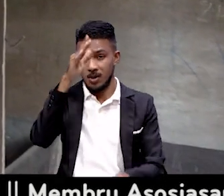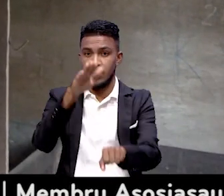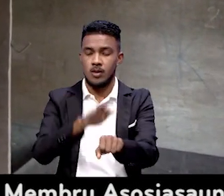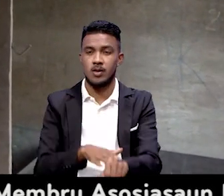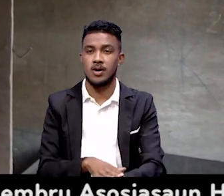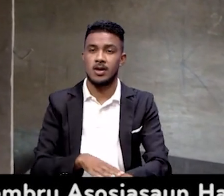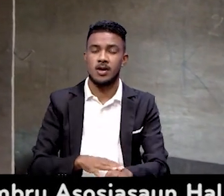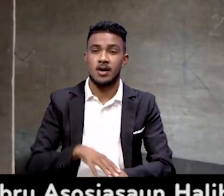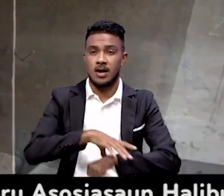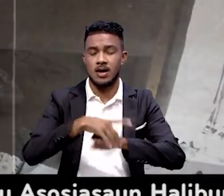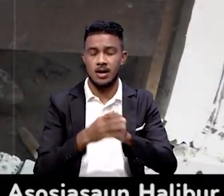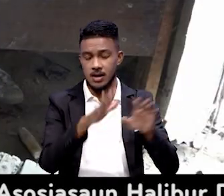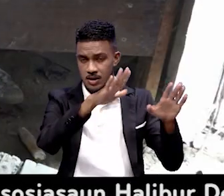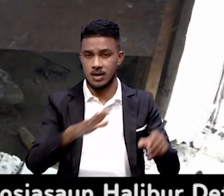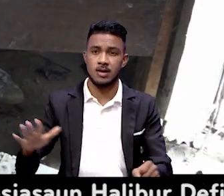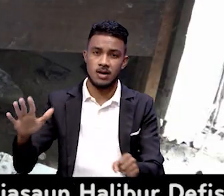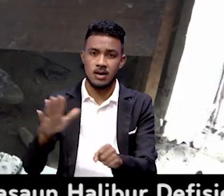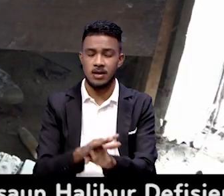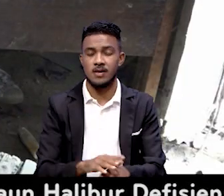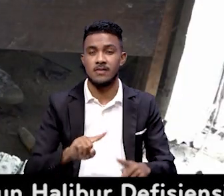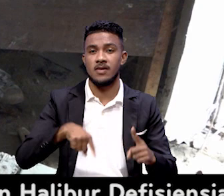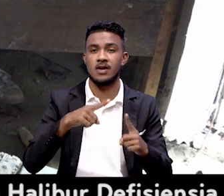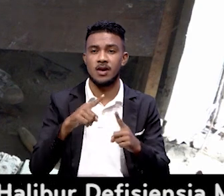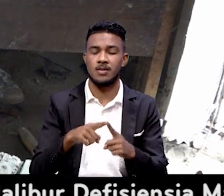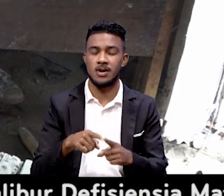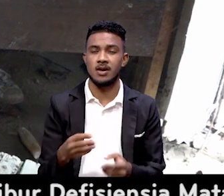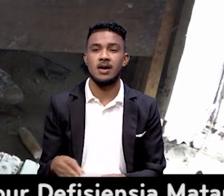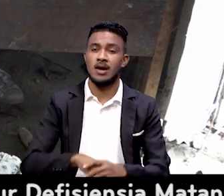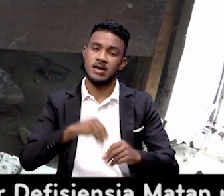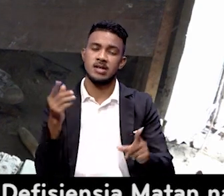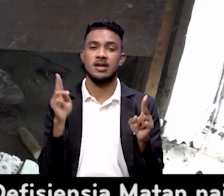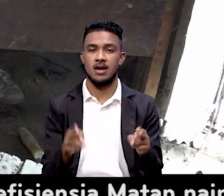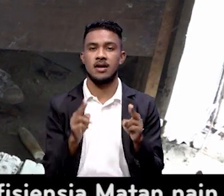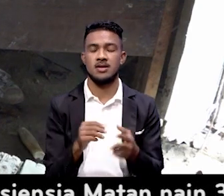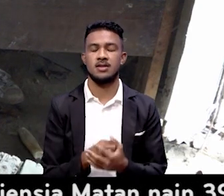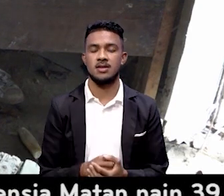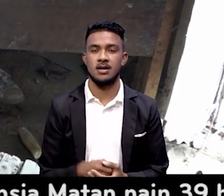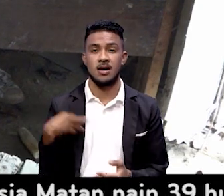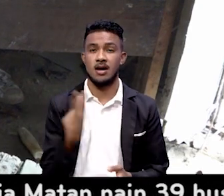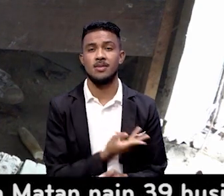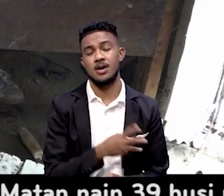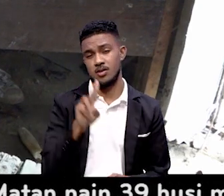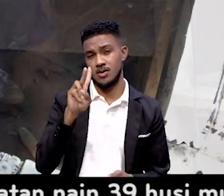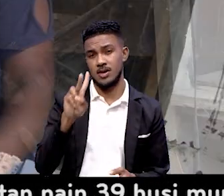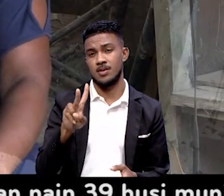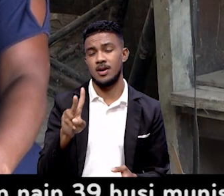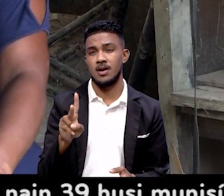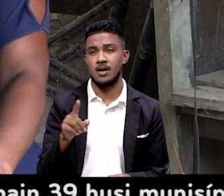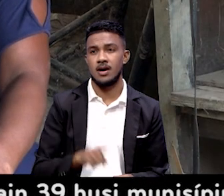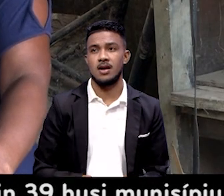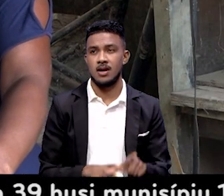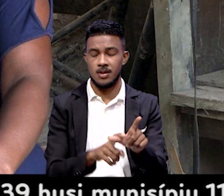ka tona ne pain hira ma kita halai ba kuris sai la lais. Ami em na ruane ho be ne halai hada